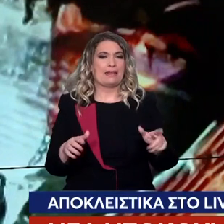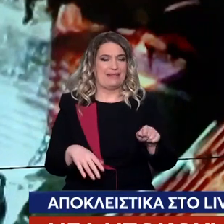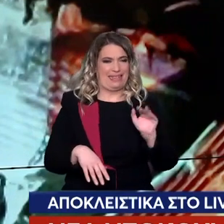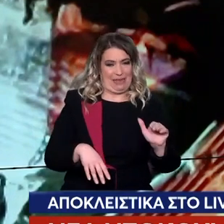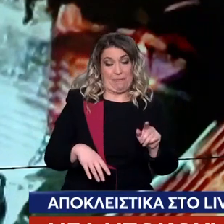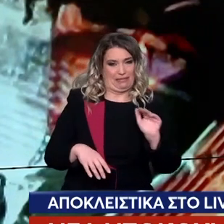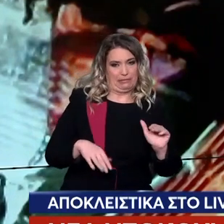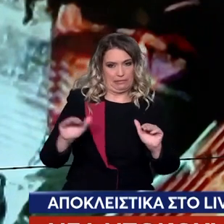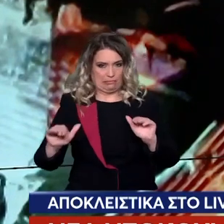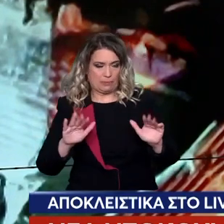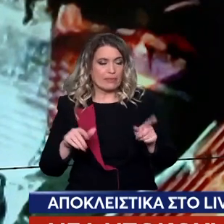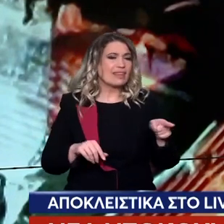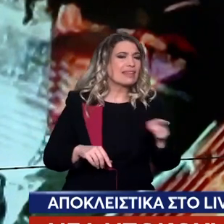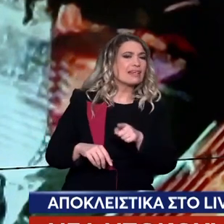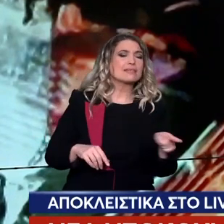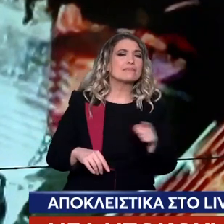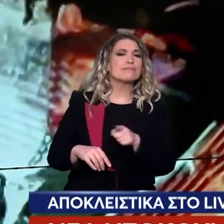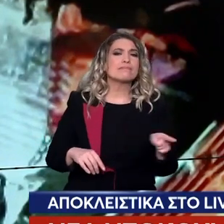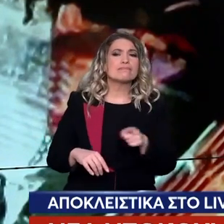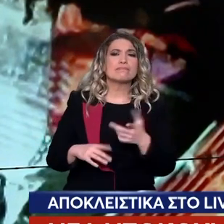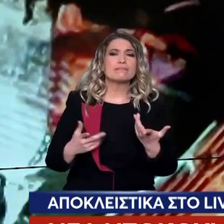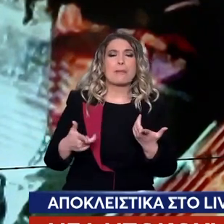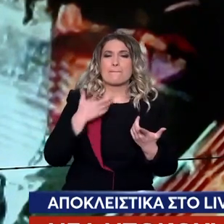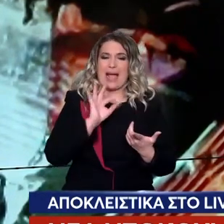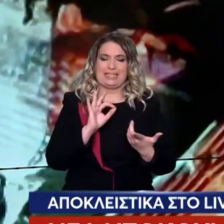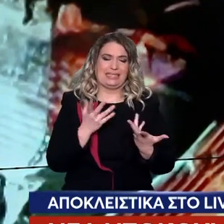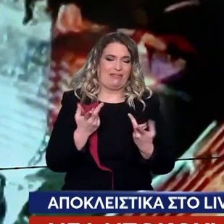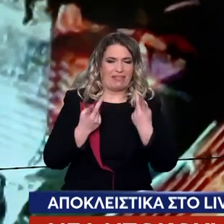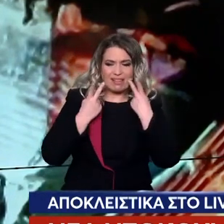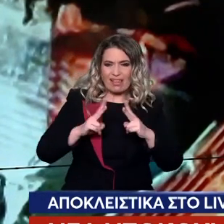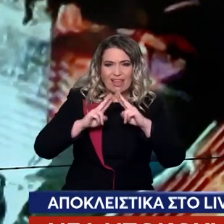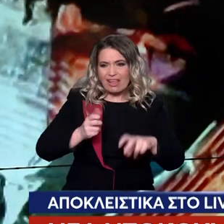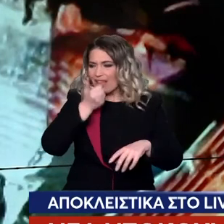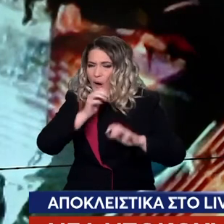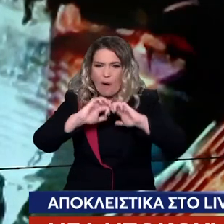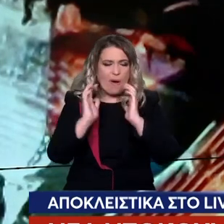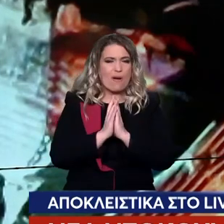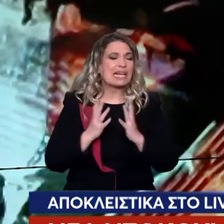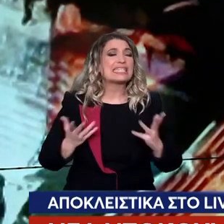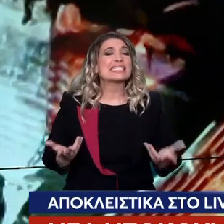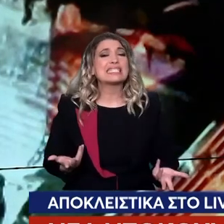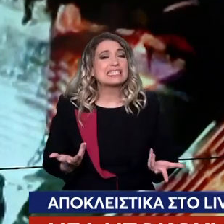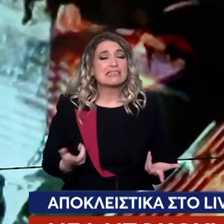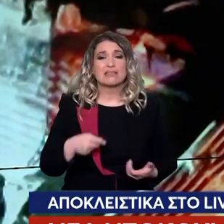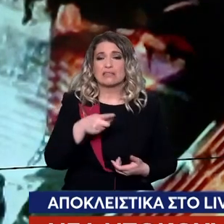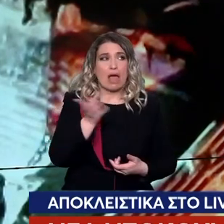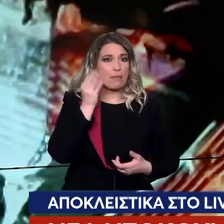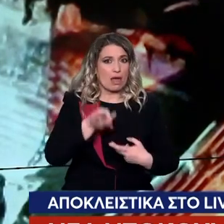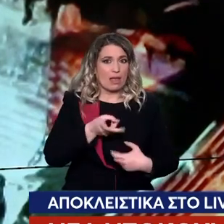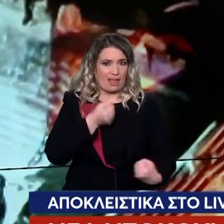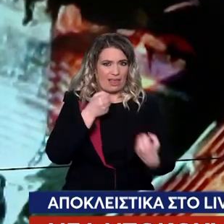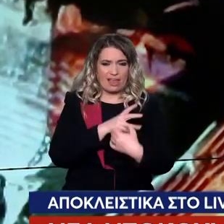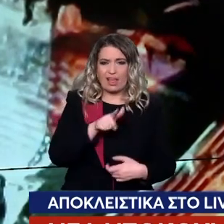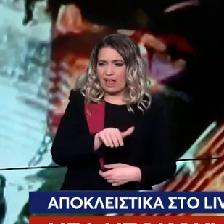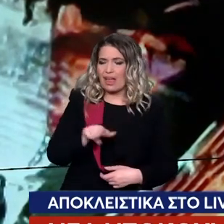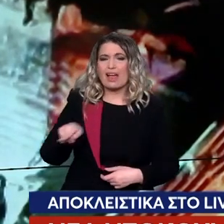γιατί στα χέρια μου είναι ανθρώπινες ζωές δείχνει ότι δυστυχώς στον οσε η έννοια μπάχαλο